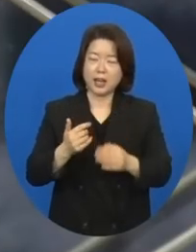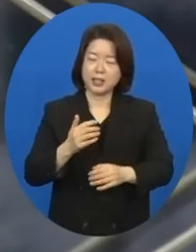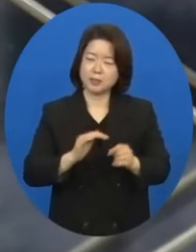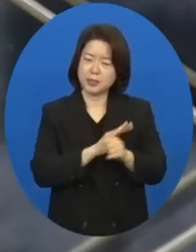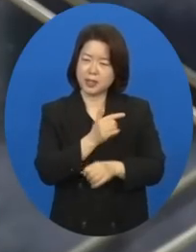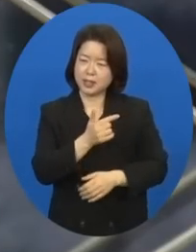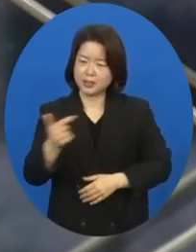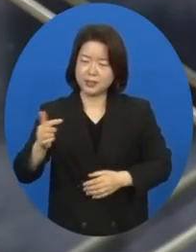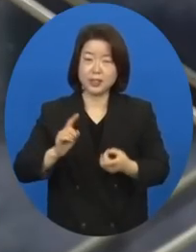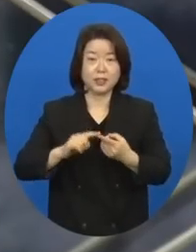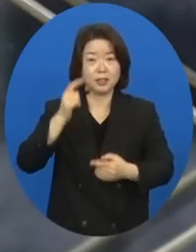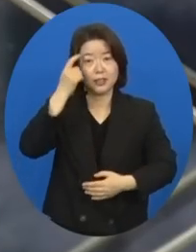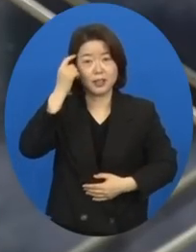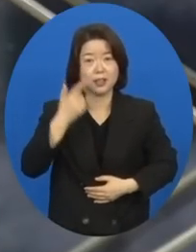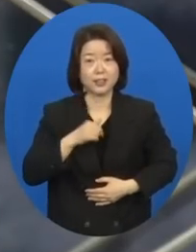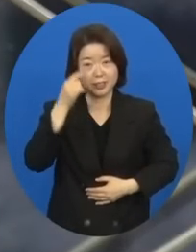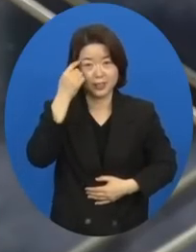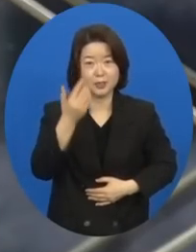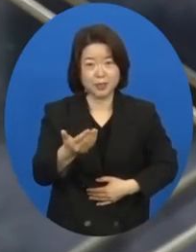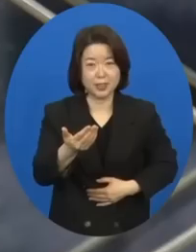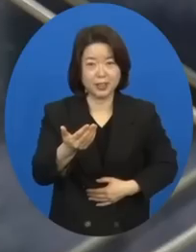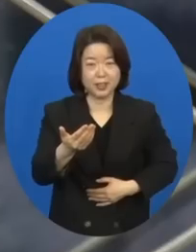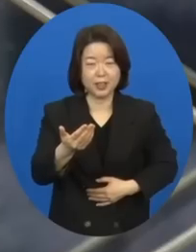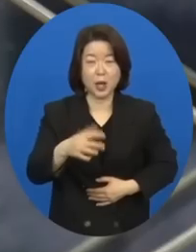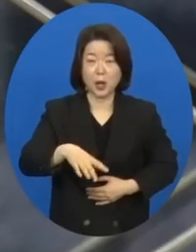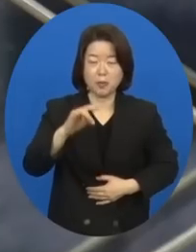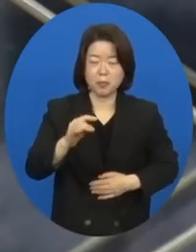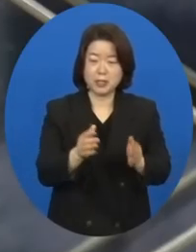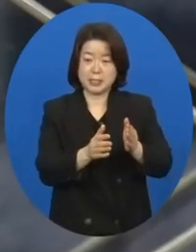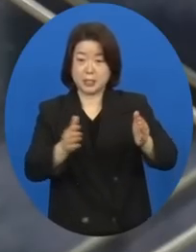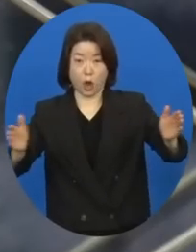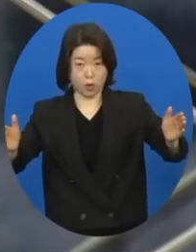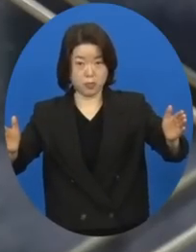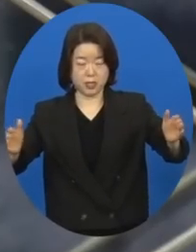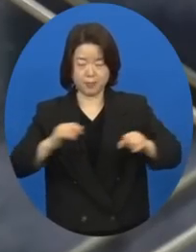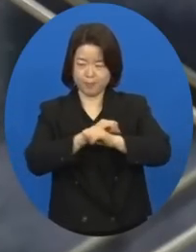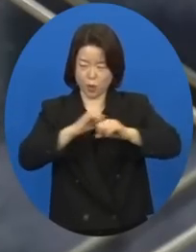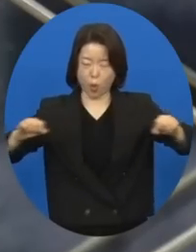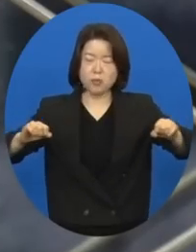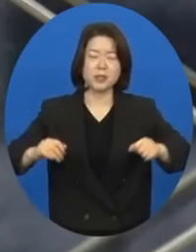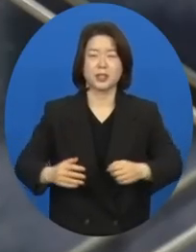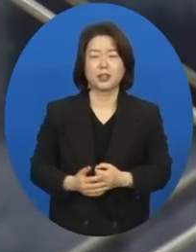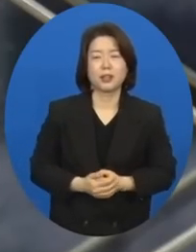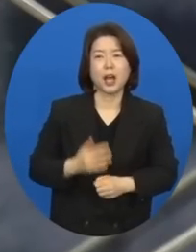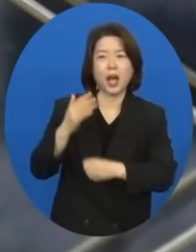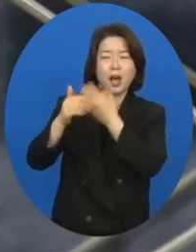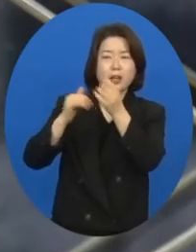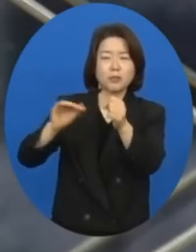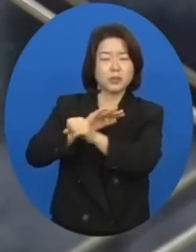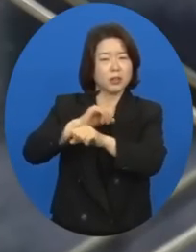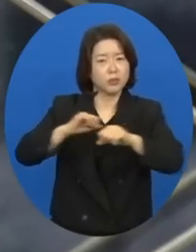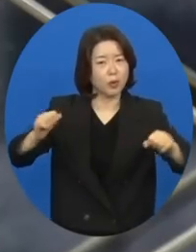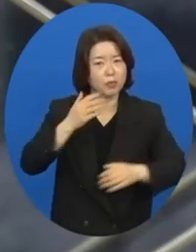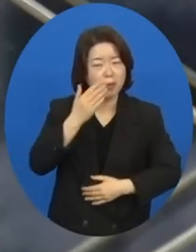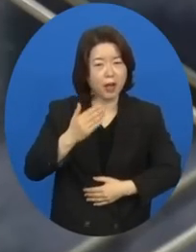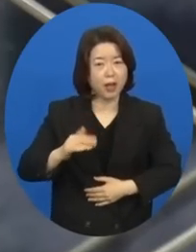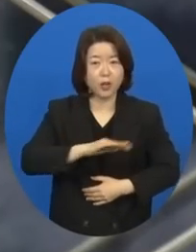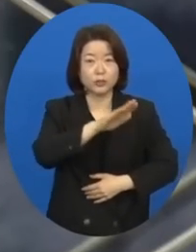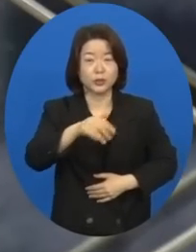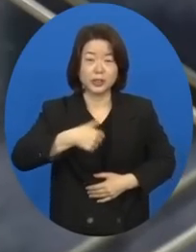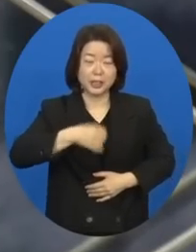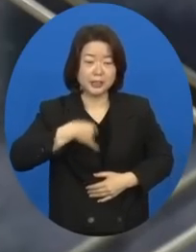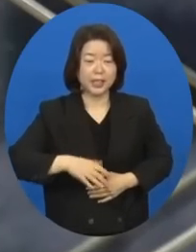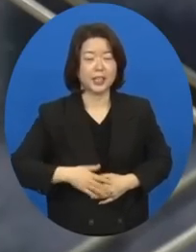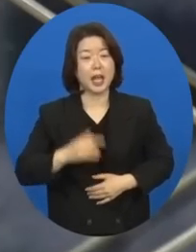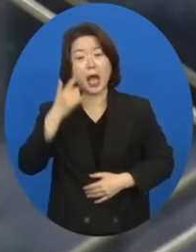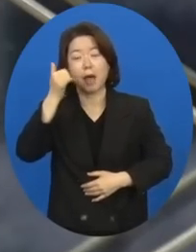대해서 생각을 해본 적 있으십니까? 먼저 넓이에 대해서 나오는데, 하나님 사랑의 너비가 어떠한 너비죠? 우리가 자녀들에게